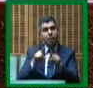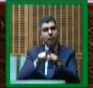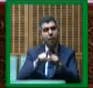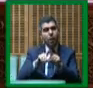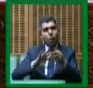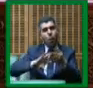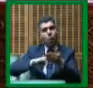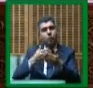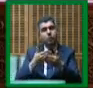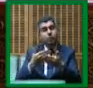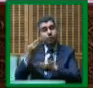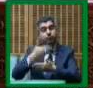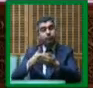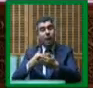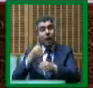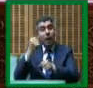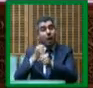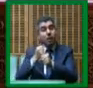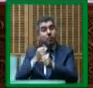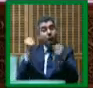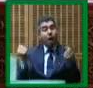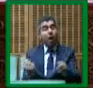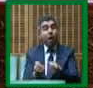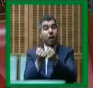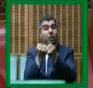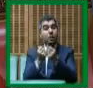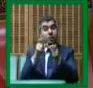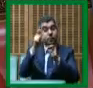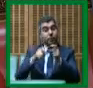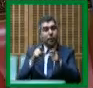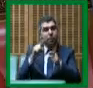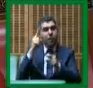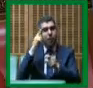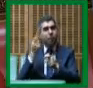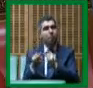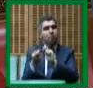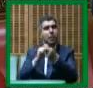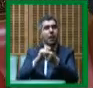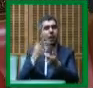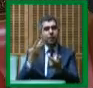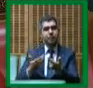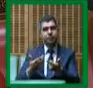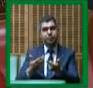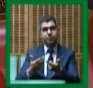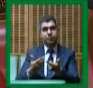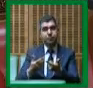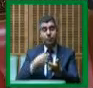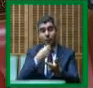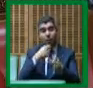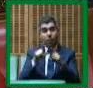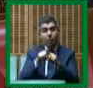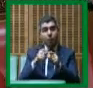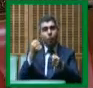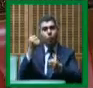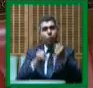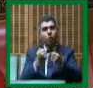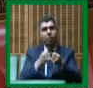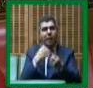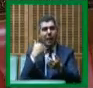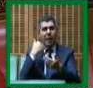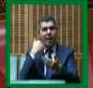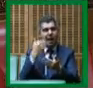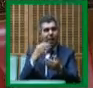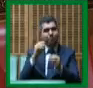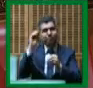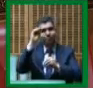المحيط ديال الاشتغال ديال الانسان، العقليه ديالو كتبدل. السيد ملي غادي يخرج من داك السياره معفنه